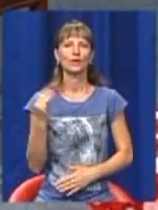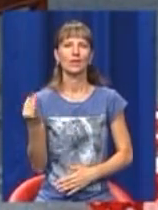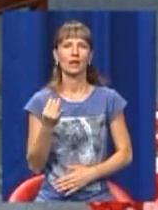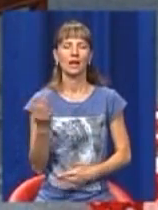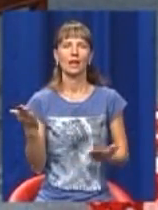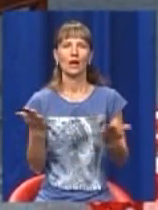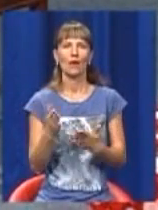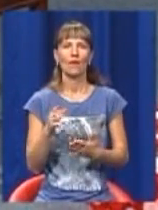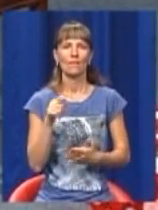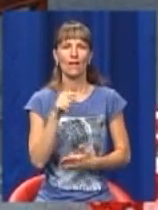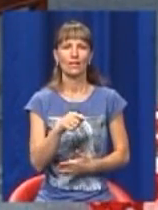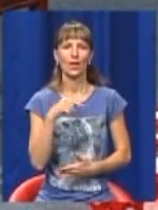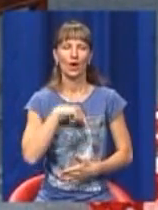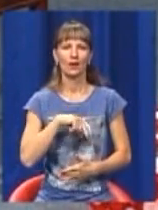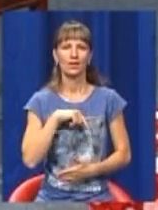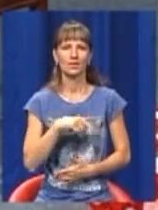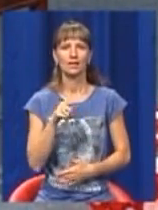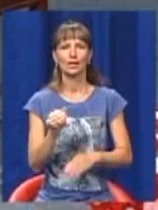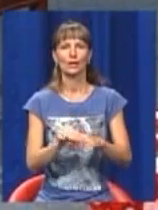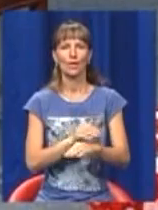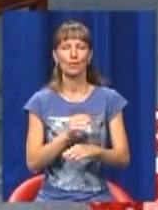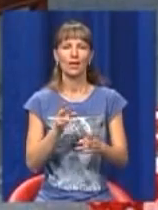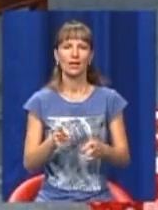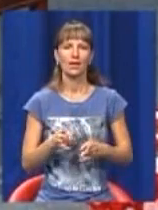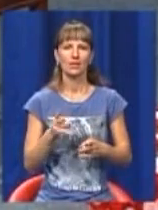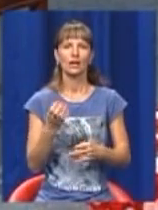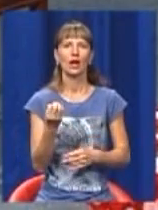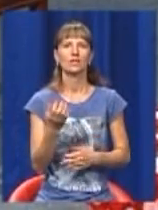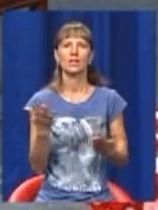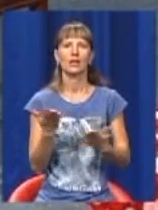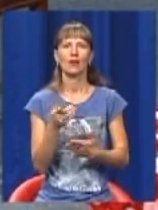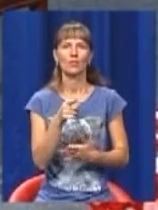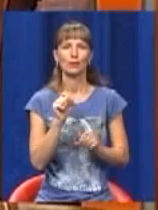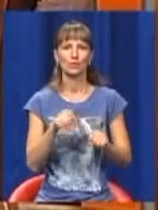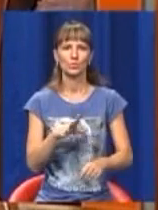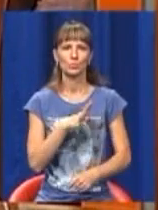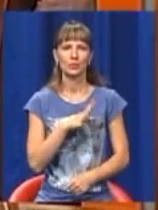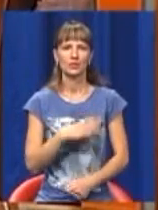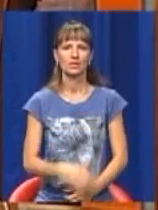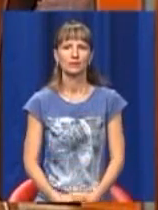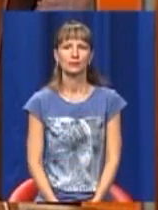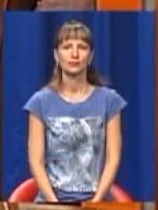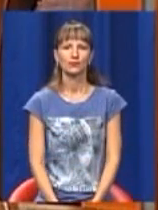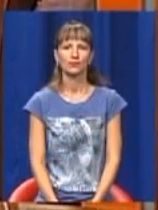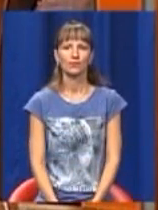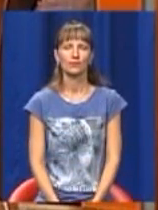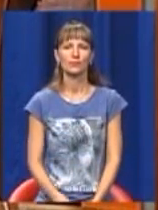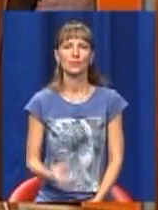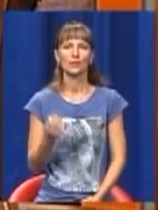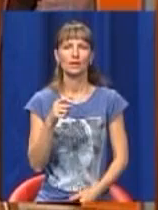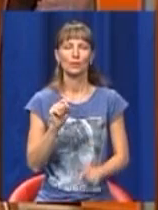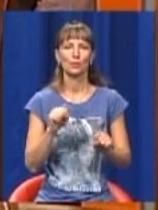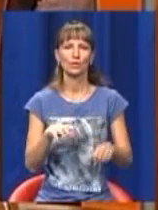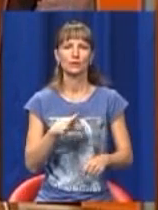цікаво, якого ж вона характером. Вона добра, лагідна, а ще яка вона може бути? Вона може